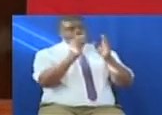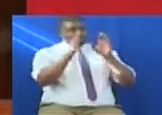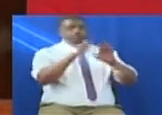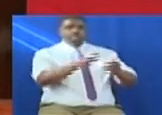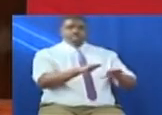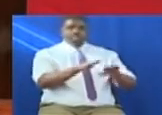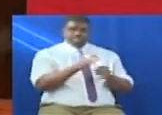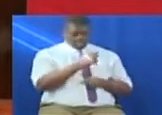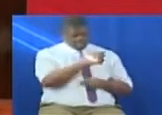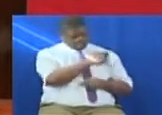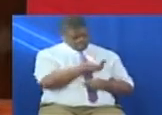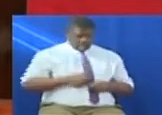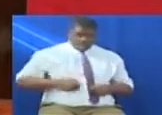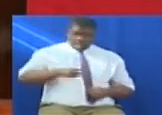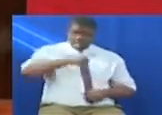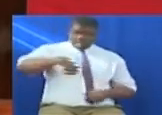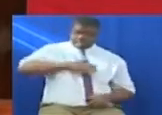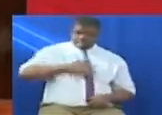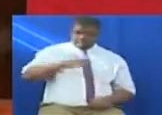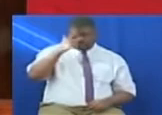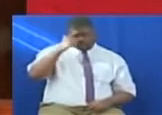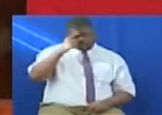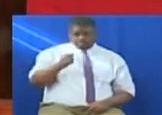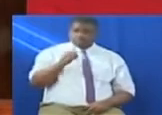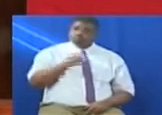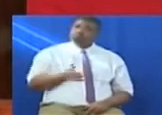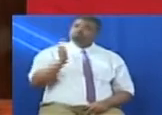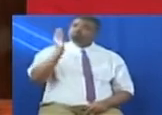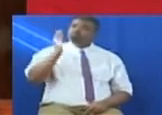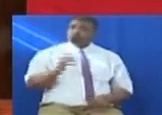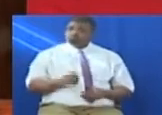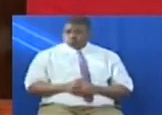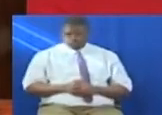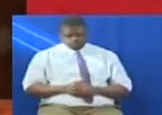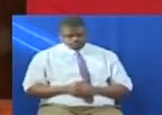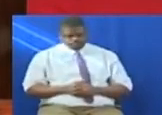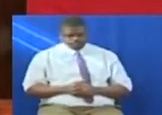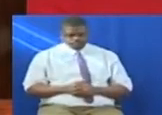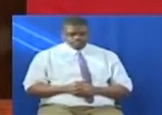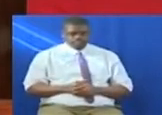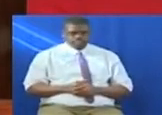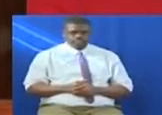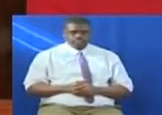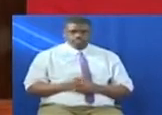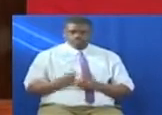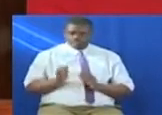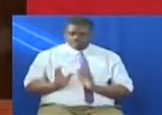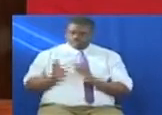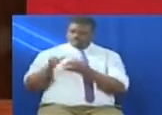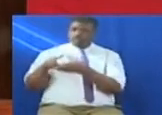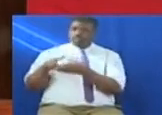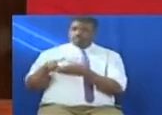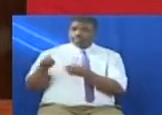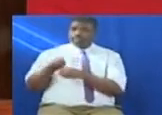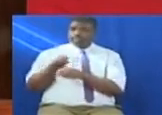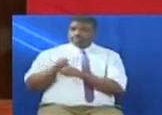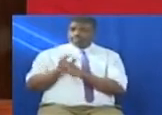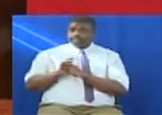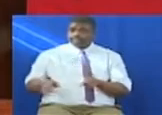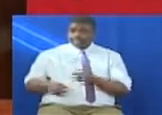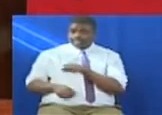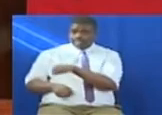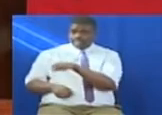kwa kumwamini Mungu. Baada ya kuunda kamati ya kushirikia janga hili,